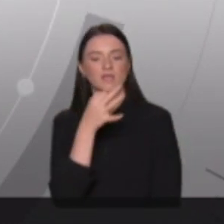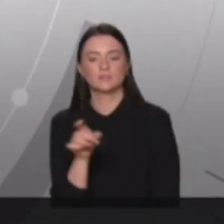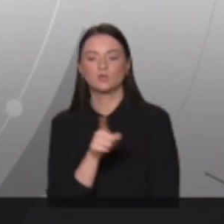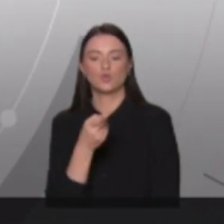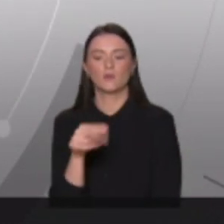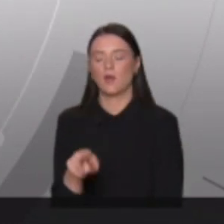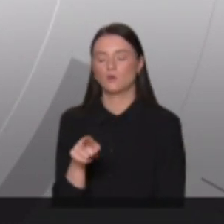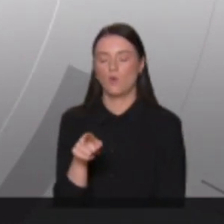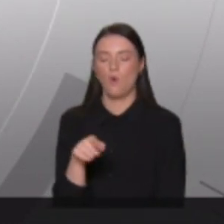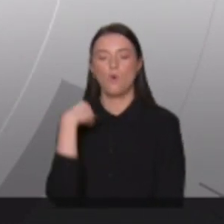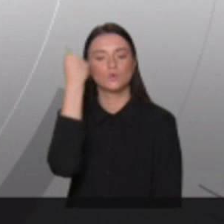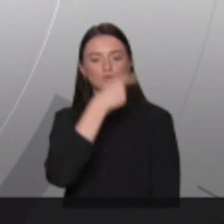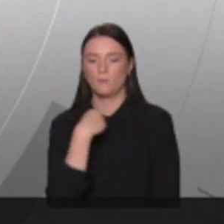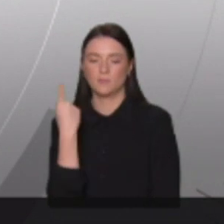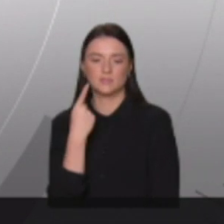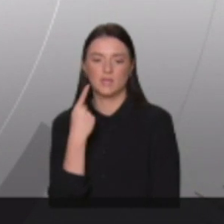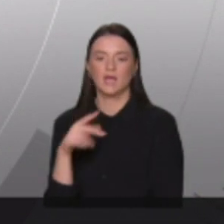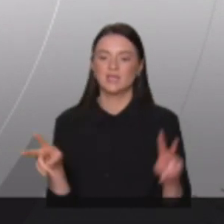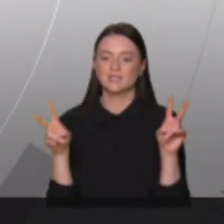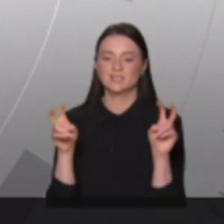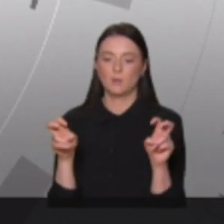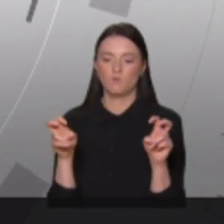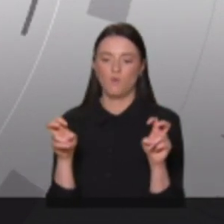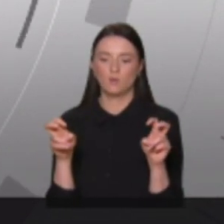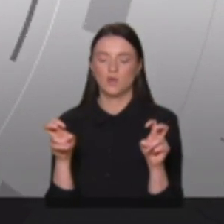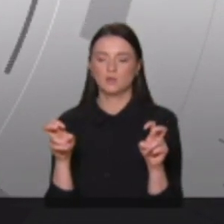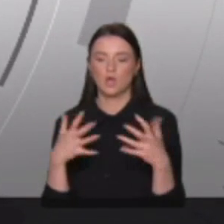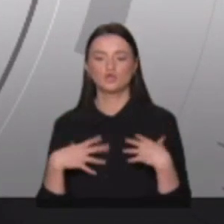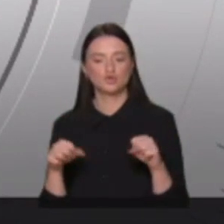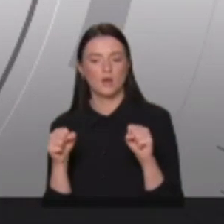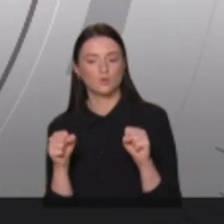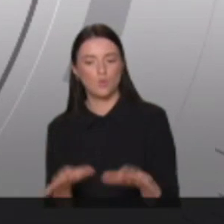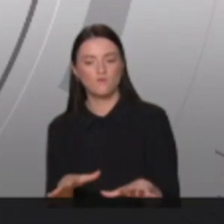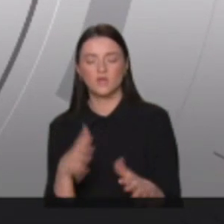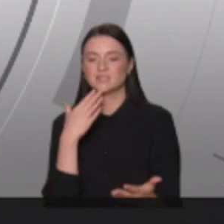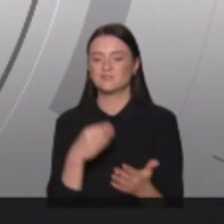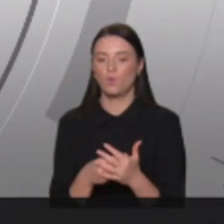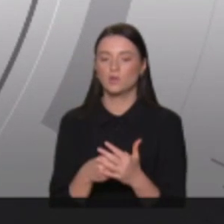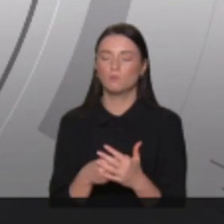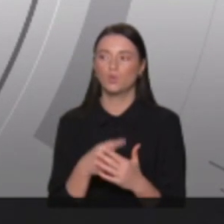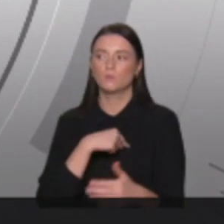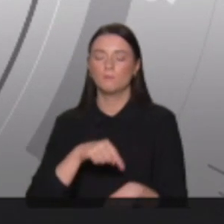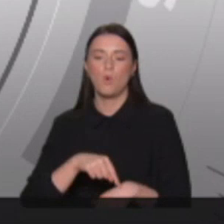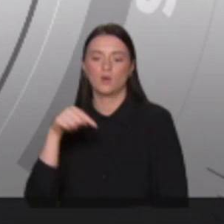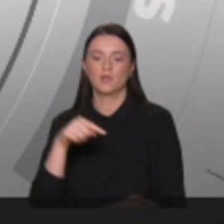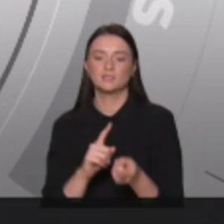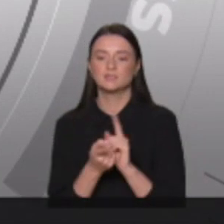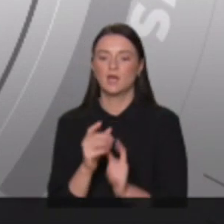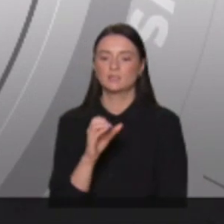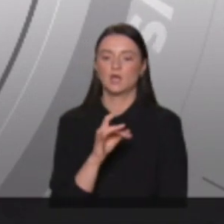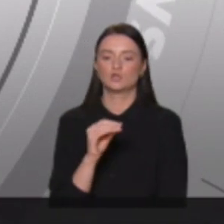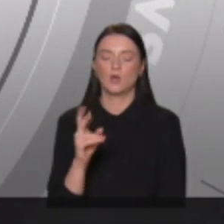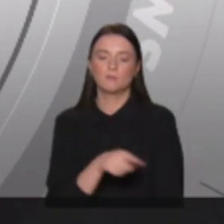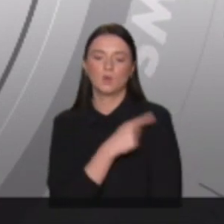нього особисто символом жертовності і відданості своєму покликанню стала сержант медичної